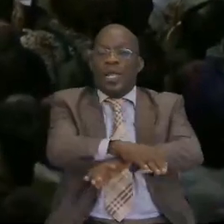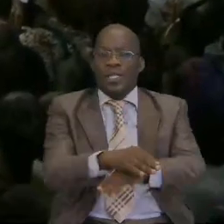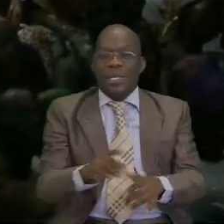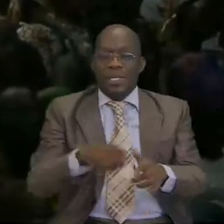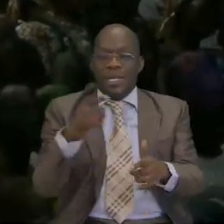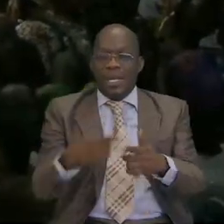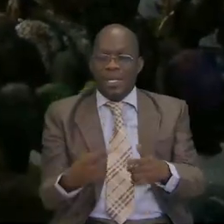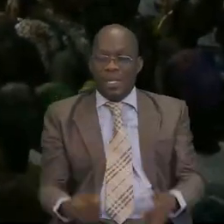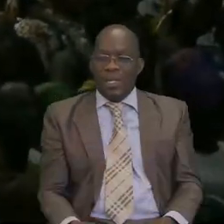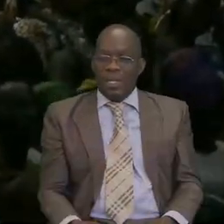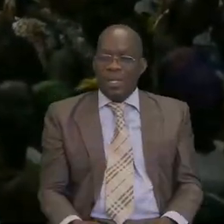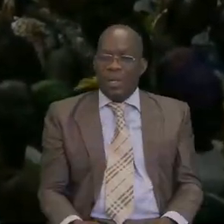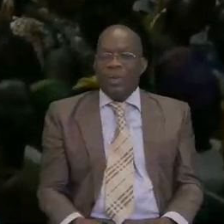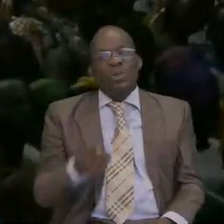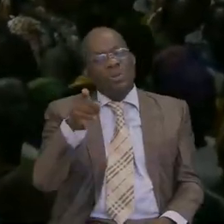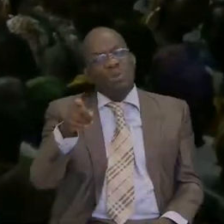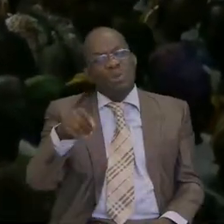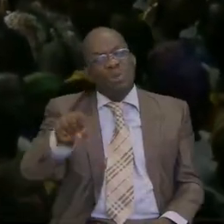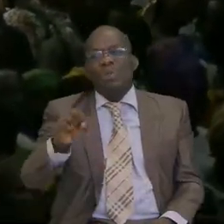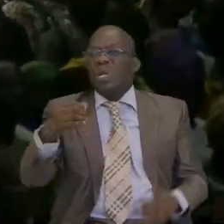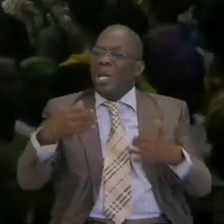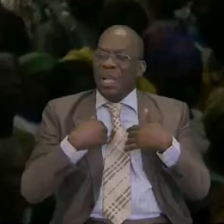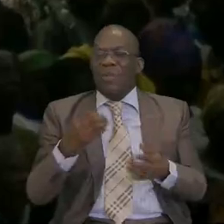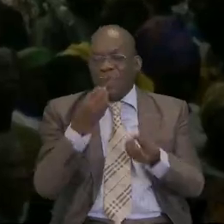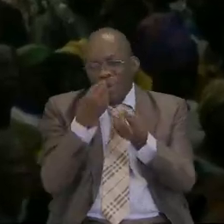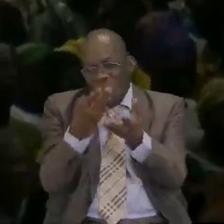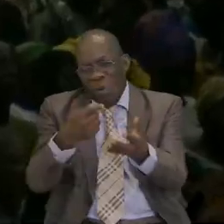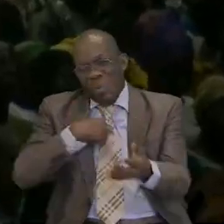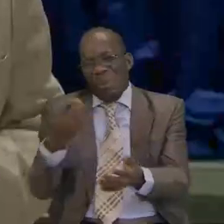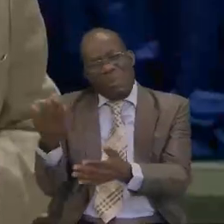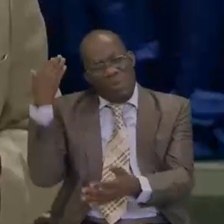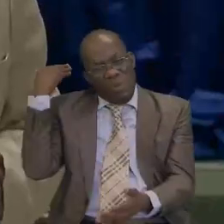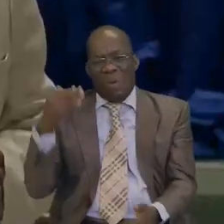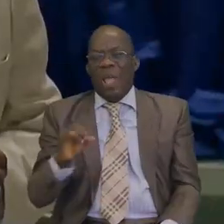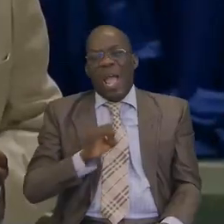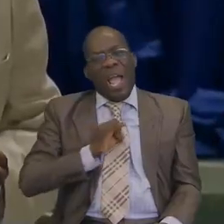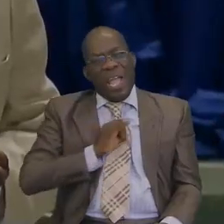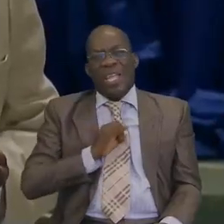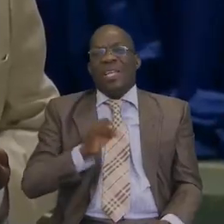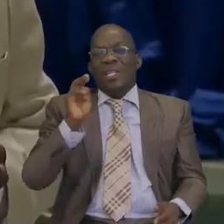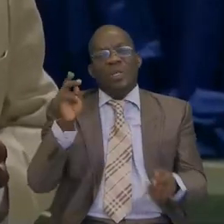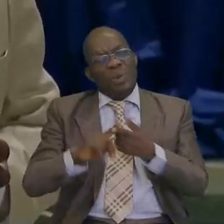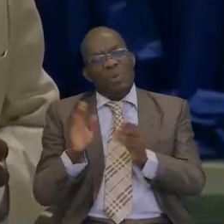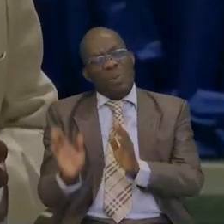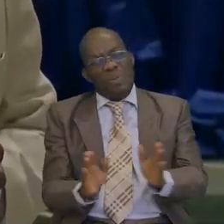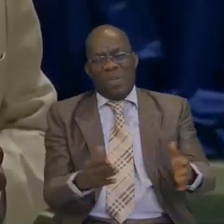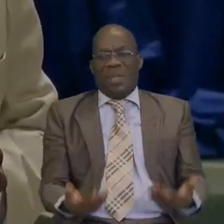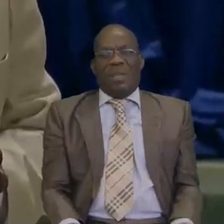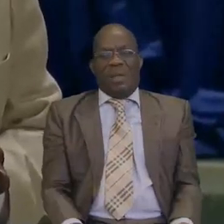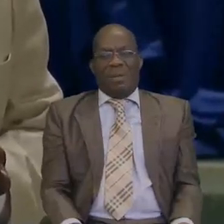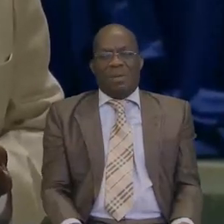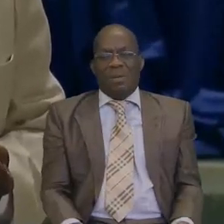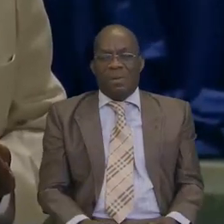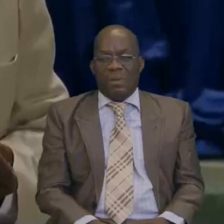Et, oh, je suis désolé. Vous aurez dû m'avertir il y a 2 semaines, il me faut du temps pour me préparer.